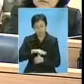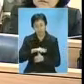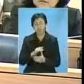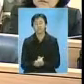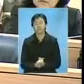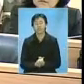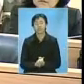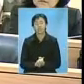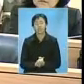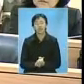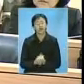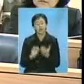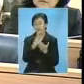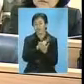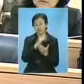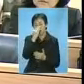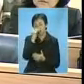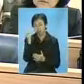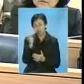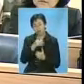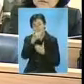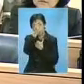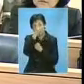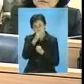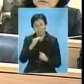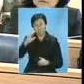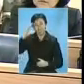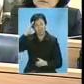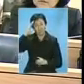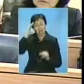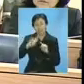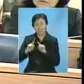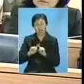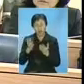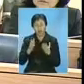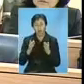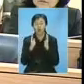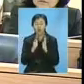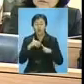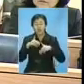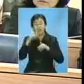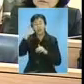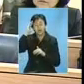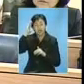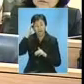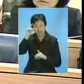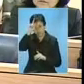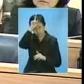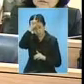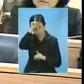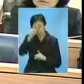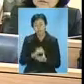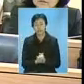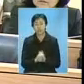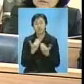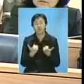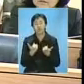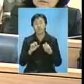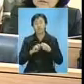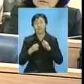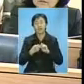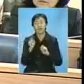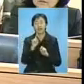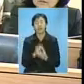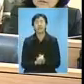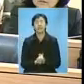แล้วก็ทอดทิ้งประเทศละทิ้งทหารหานเพื่อนพี่น้องทหารหานของประเทศเยอรมนีจนเกิดความขัดแย้